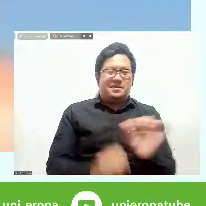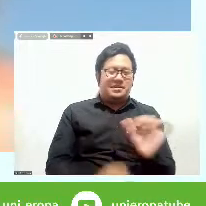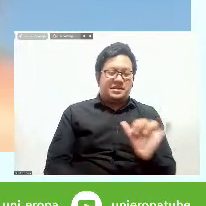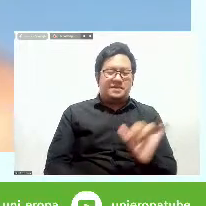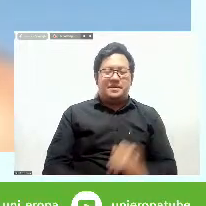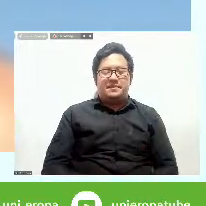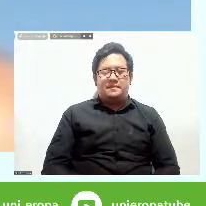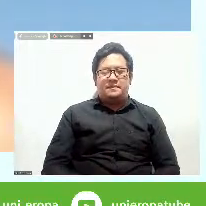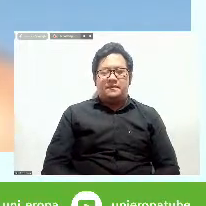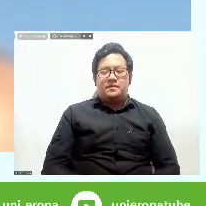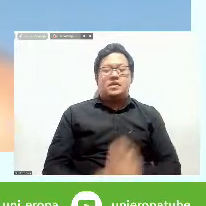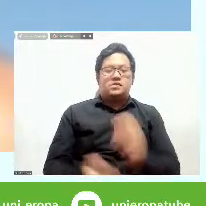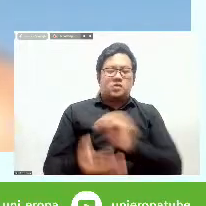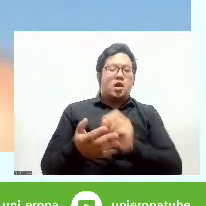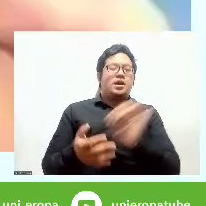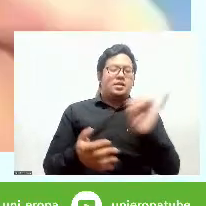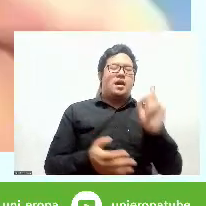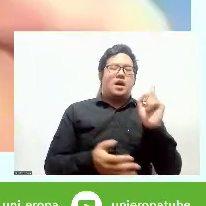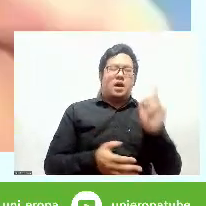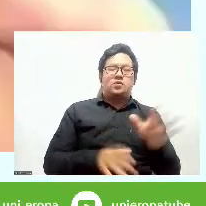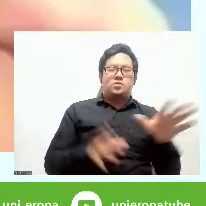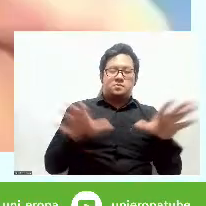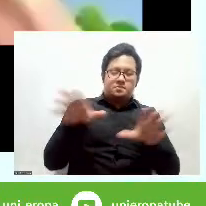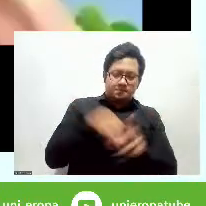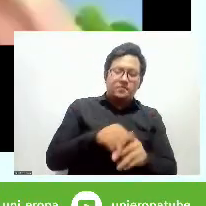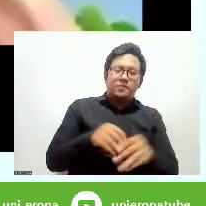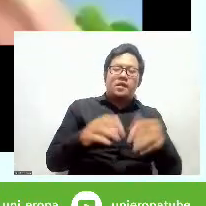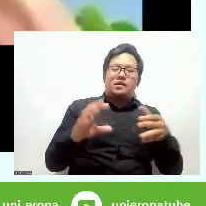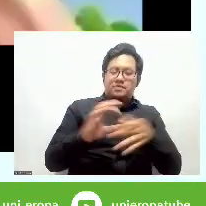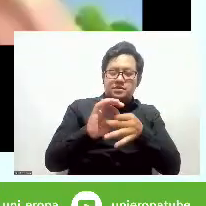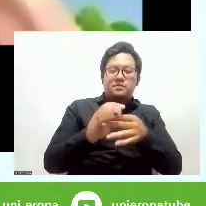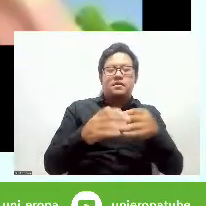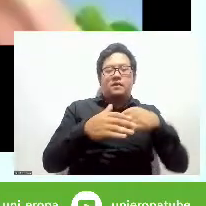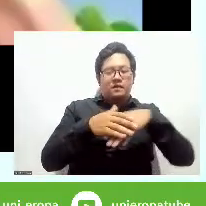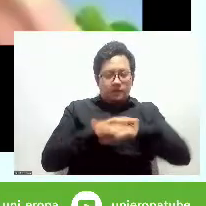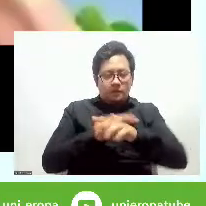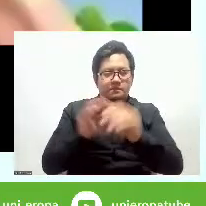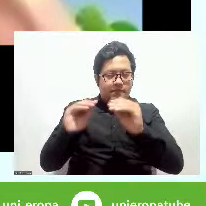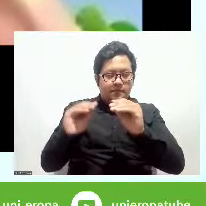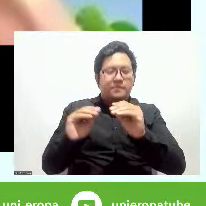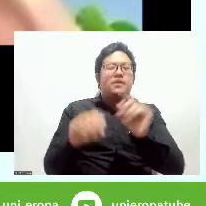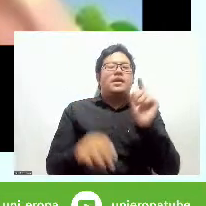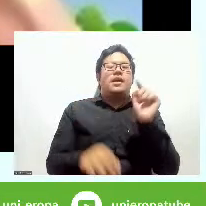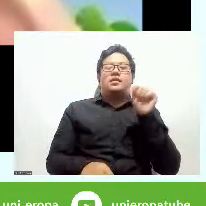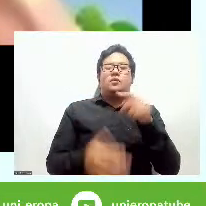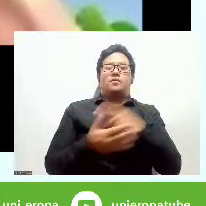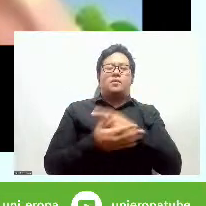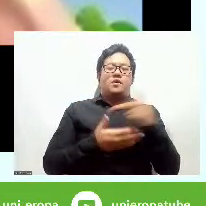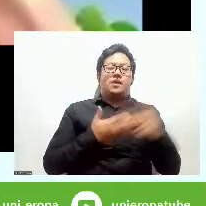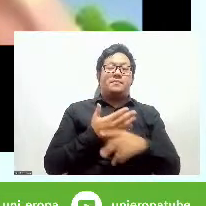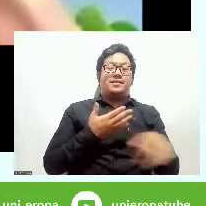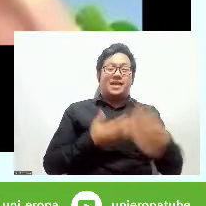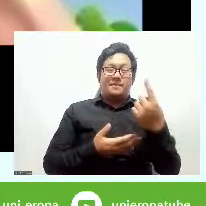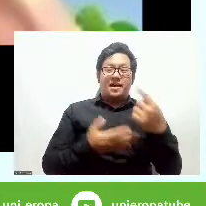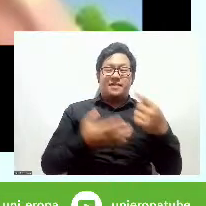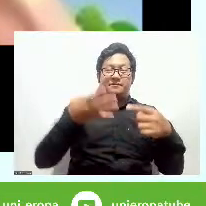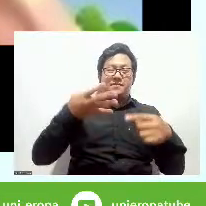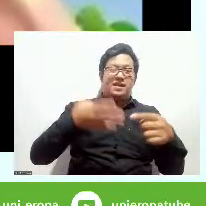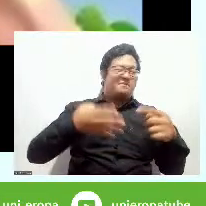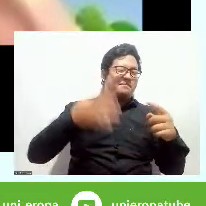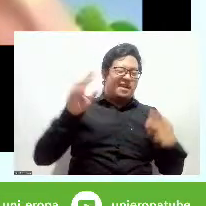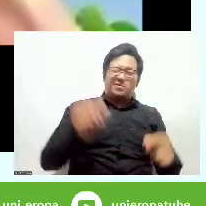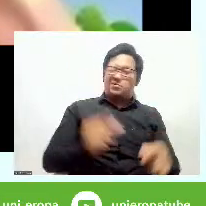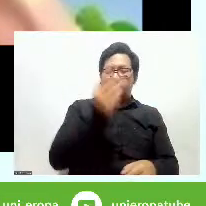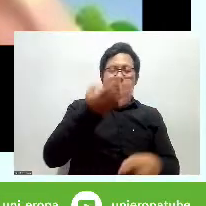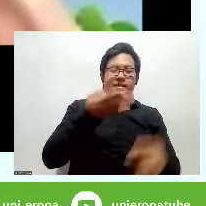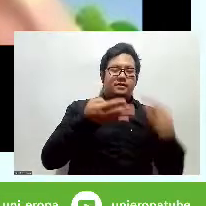dan memang dari itu up dari empat program utama itu paling atas kolam karena menurutku pendidikan